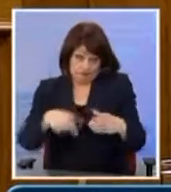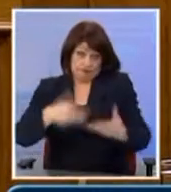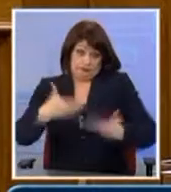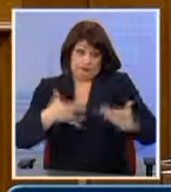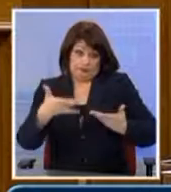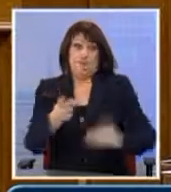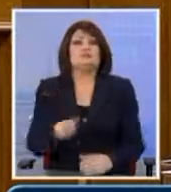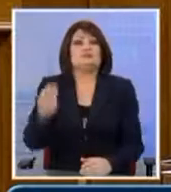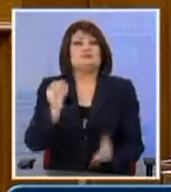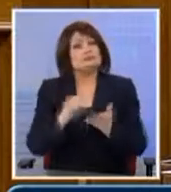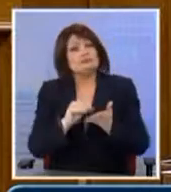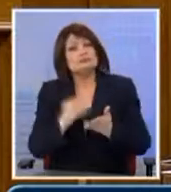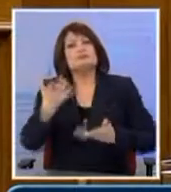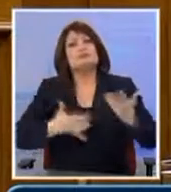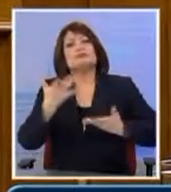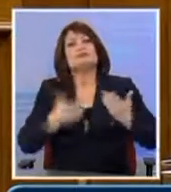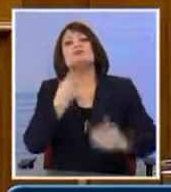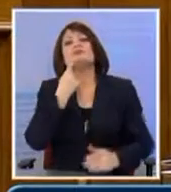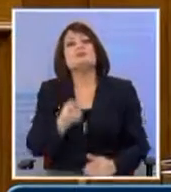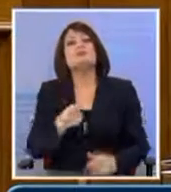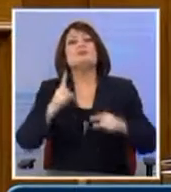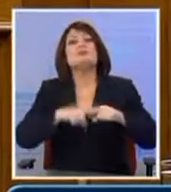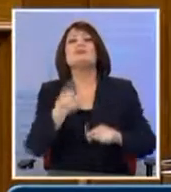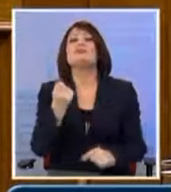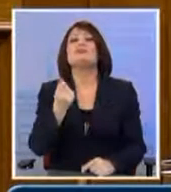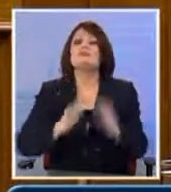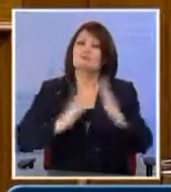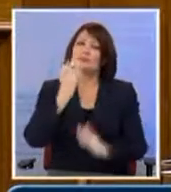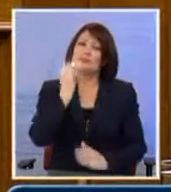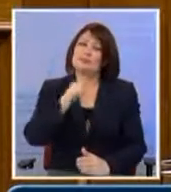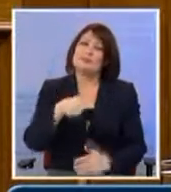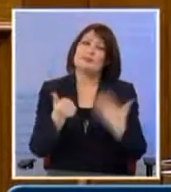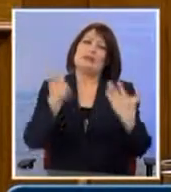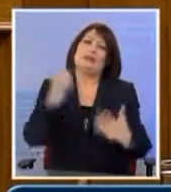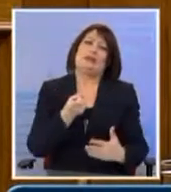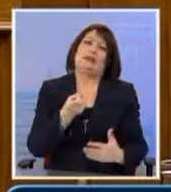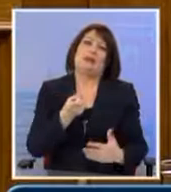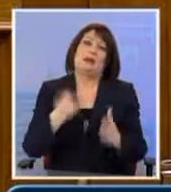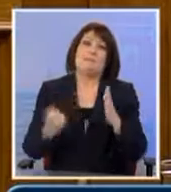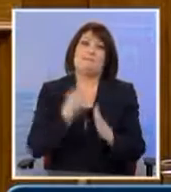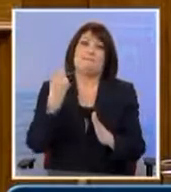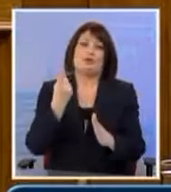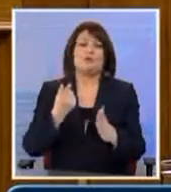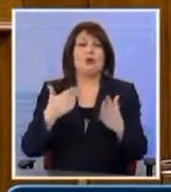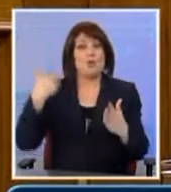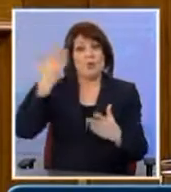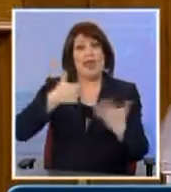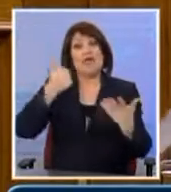ο προϋπολογισμός προβλέπει ότι η ελληνική οικονομία θα αναπτυχθεί κατά 0,6% για πρώτη φορά μετά από 6